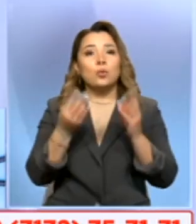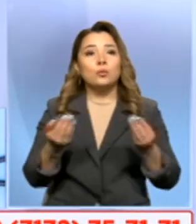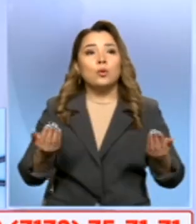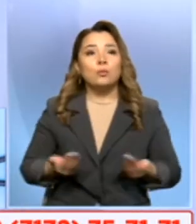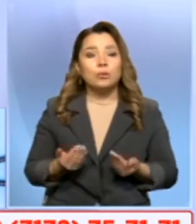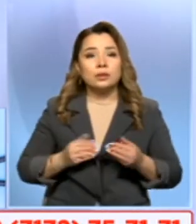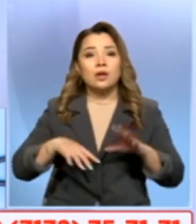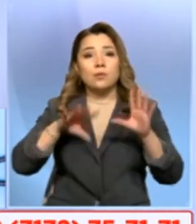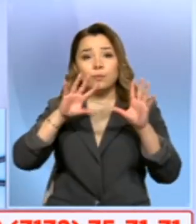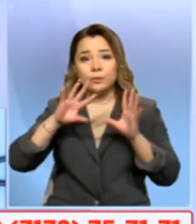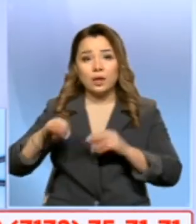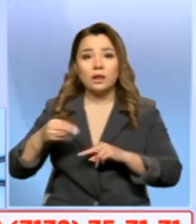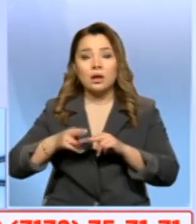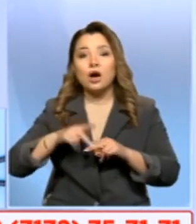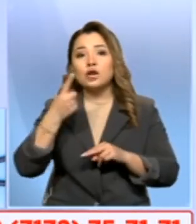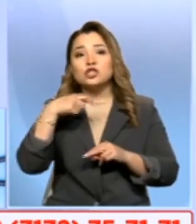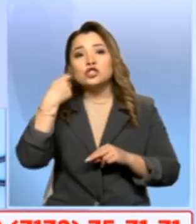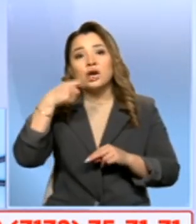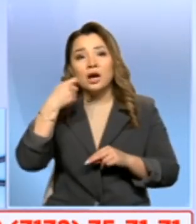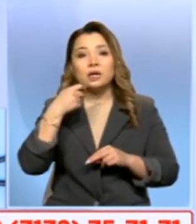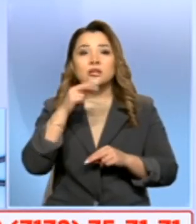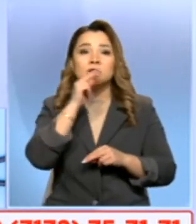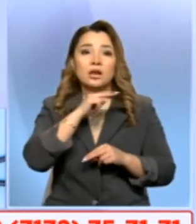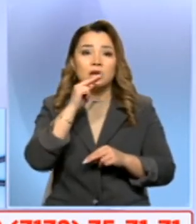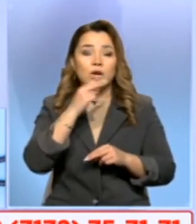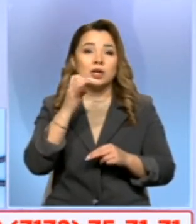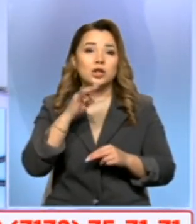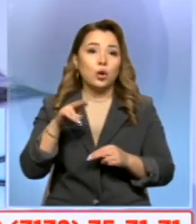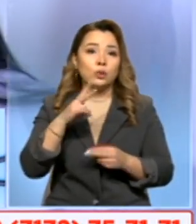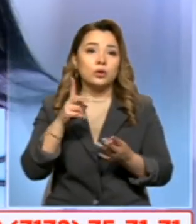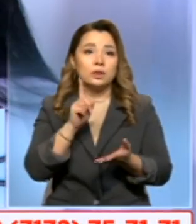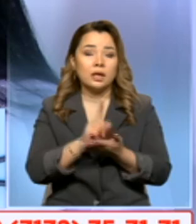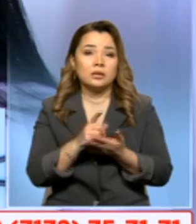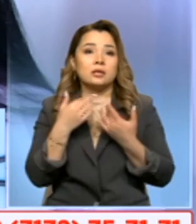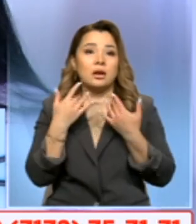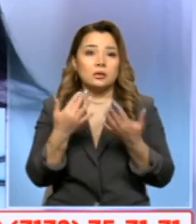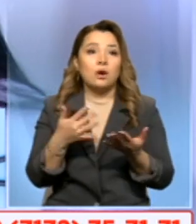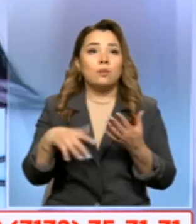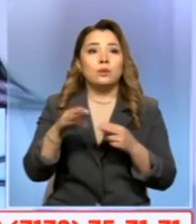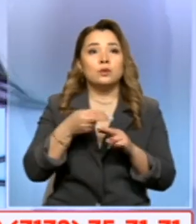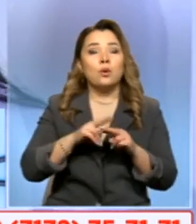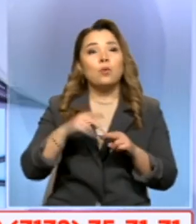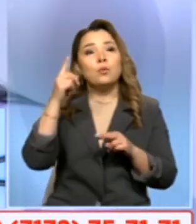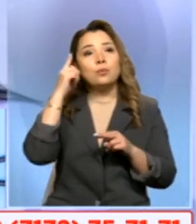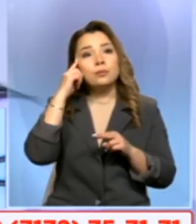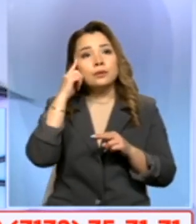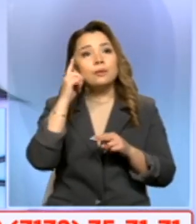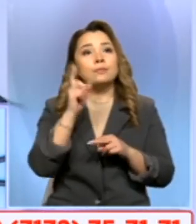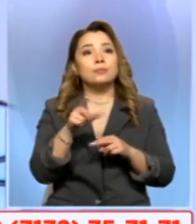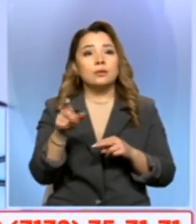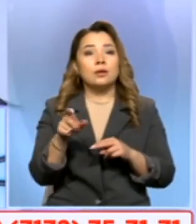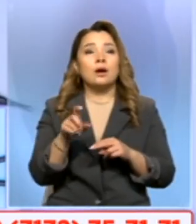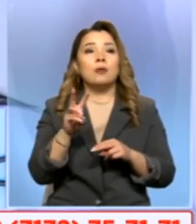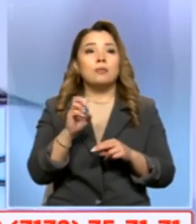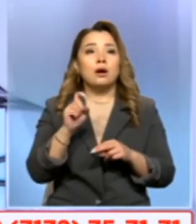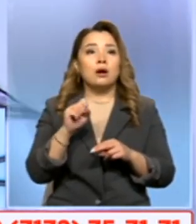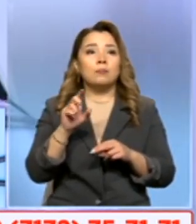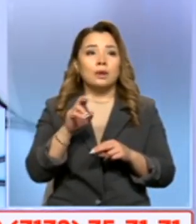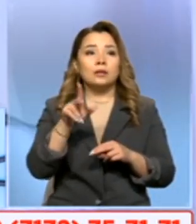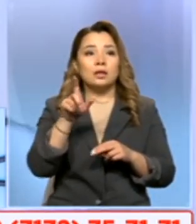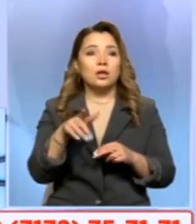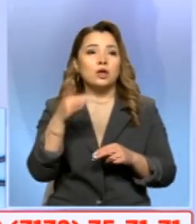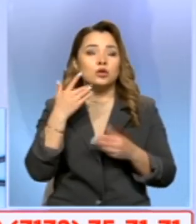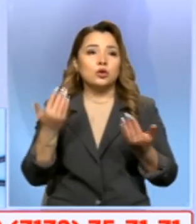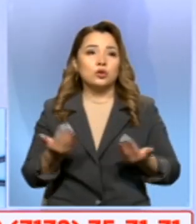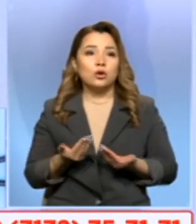Барлық бүкіл өмірімізге бір шай қасық йод керек екен. Бірақ енді оны көпсі ойлайды пациенттергенде, Махаббат Ибрагимқызы, өмір бойыға